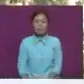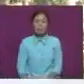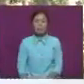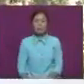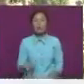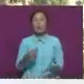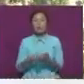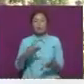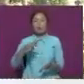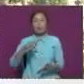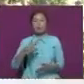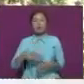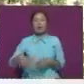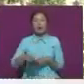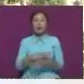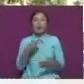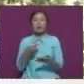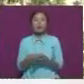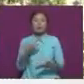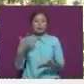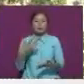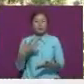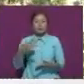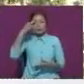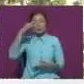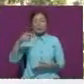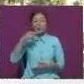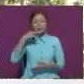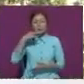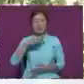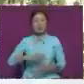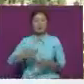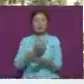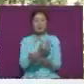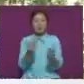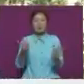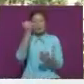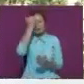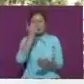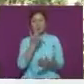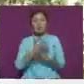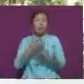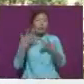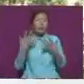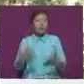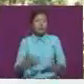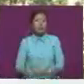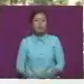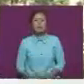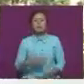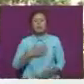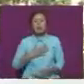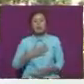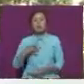Құрметті Маңғыстау халқы, құрметті қазақстандықтар, сіздерге алғысым шексіз. Мен